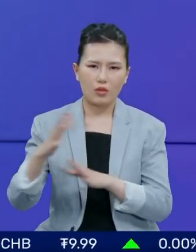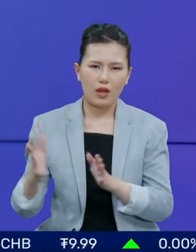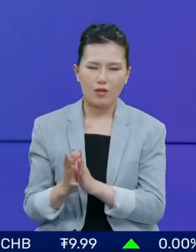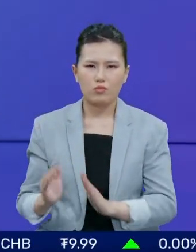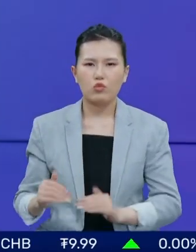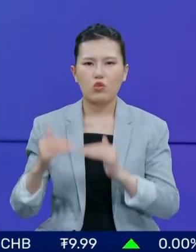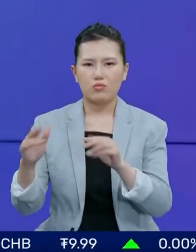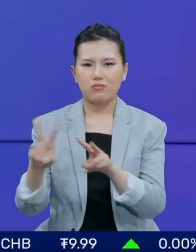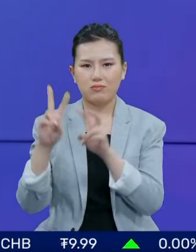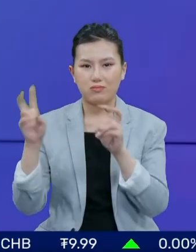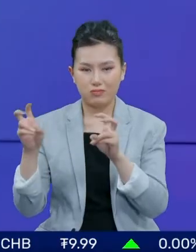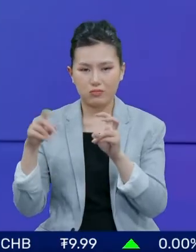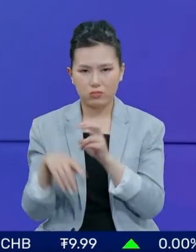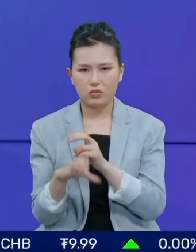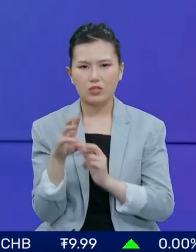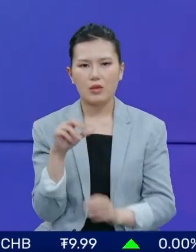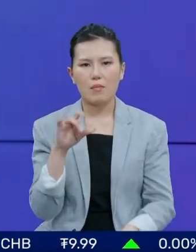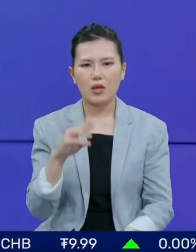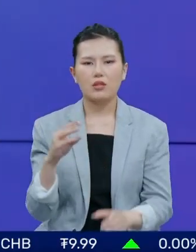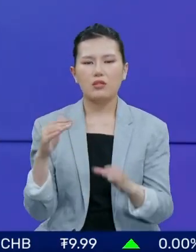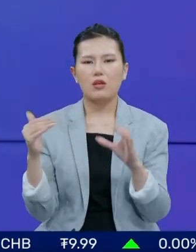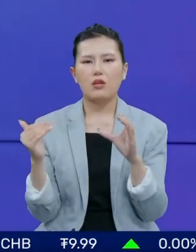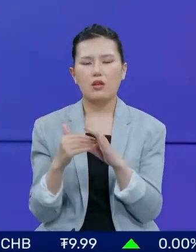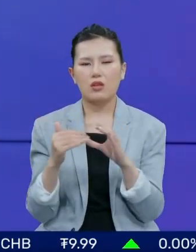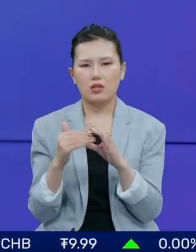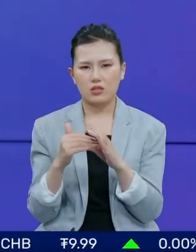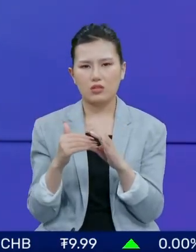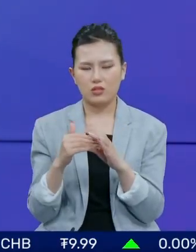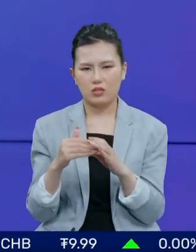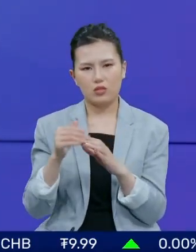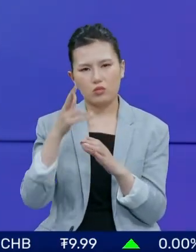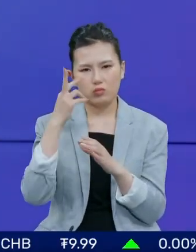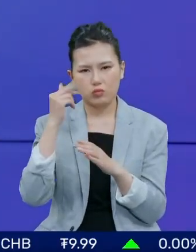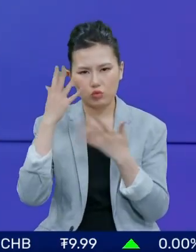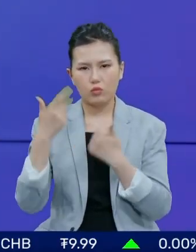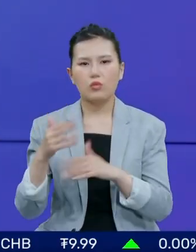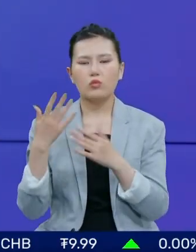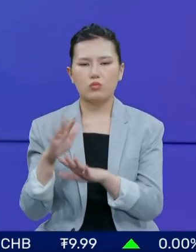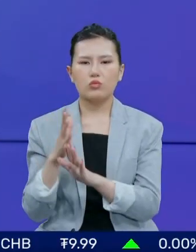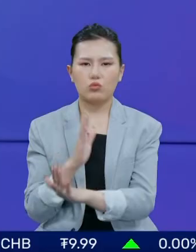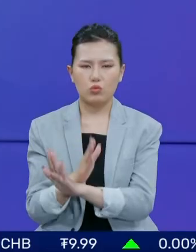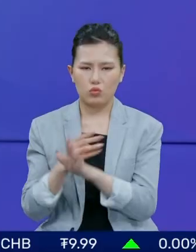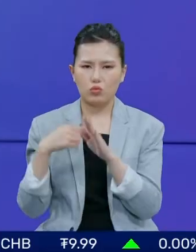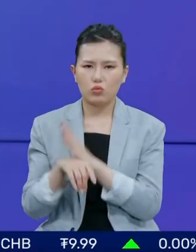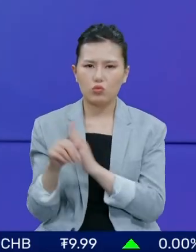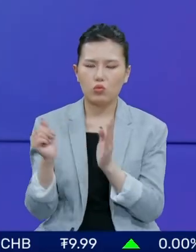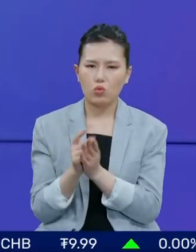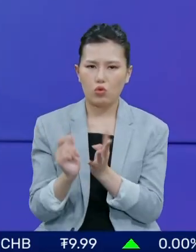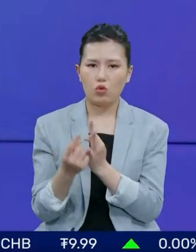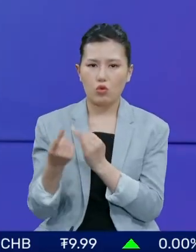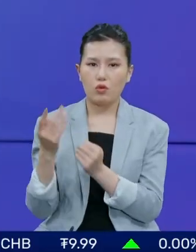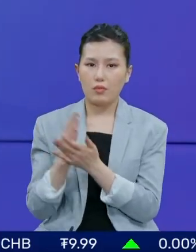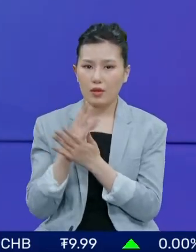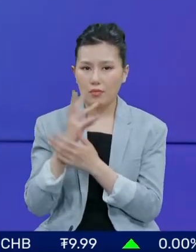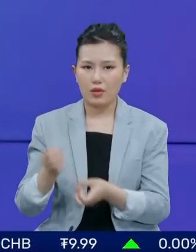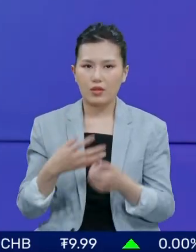мэдээлэл технологийн салбарын смарт эрдэнэт арга хэмжээ 3 хоногийн турш зохион байгуулагдсан. Тус арга хэмжээний онцлог үйл явдлуудын талаарх мэдээллийг ганц хатрал хөрөх